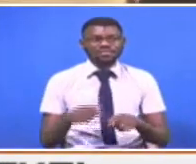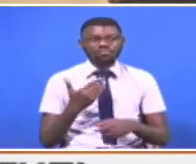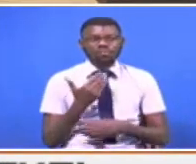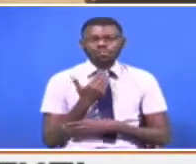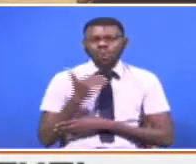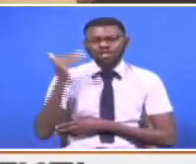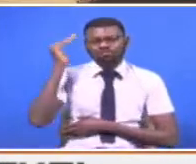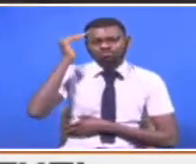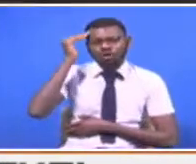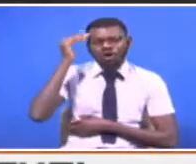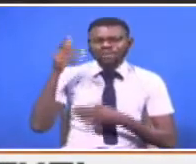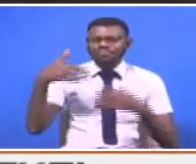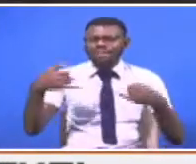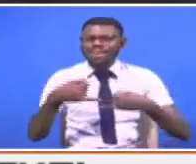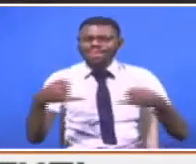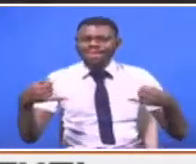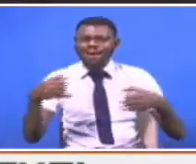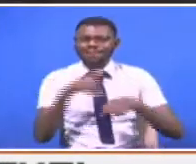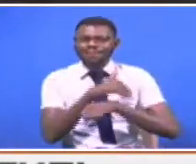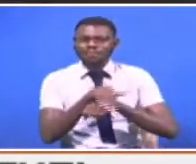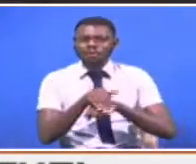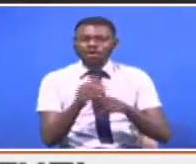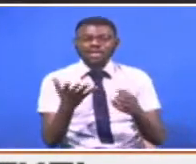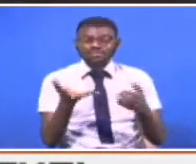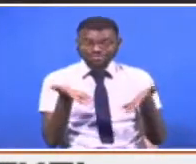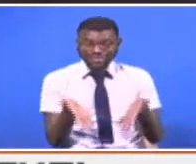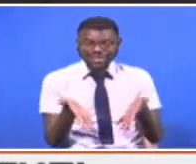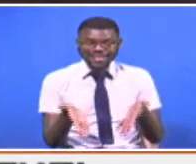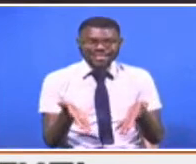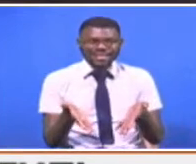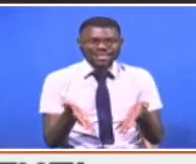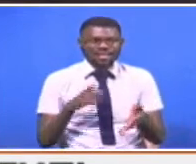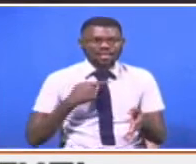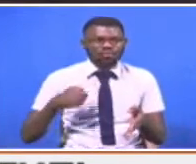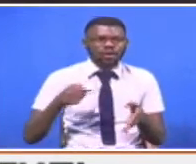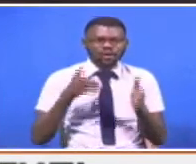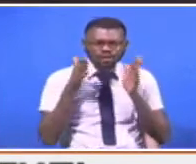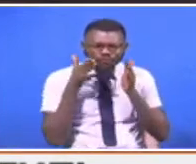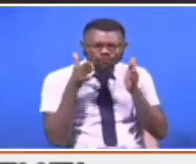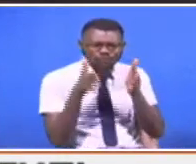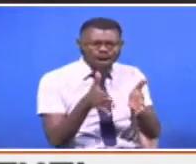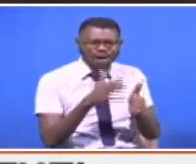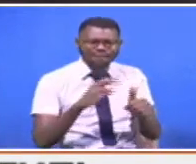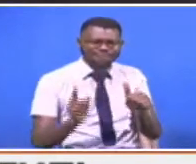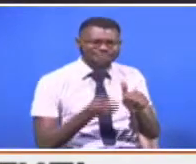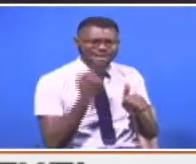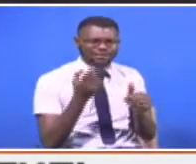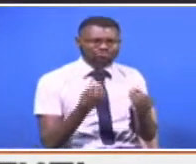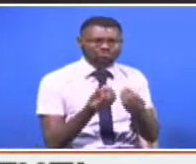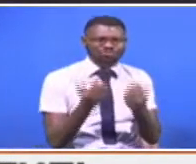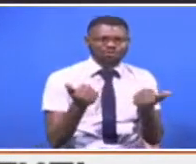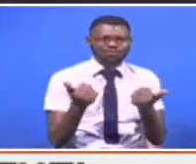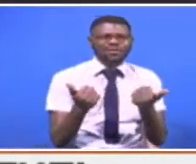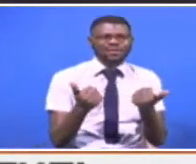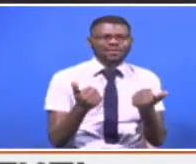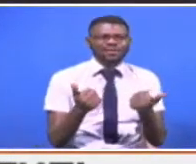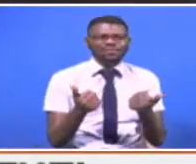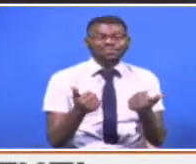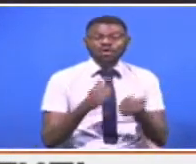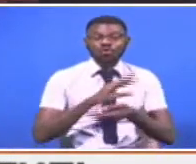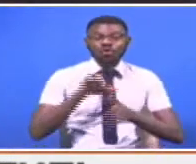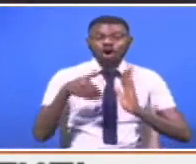kitu inapatikana hapa sana. Tuko kipaumbele kuona kwamba jambo hilo tunatimiza, na hivi karibuni your